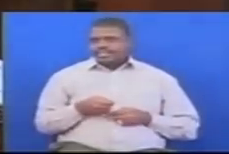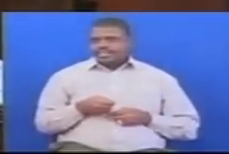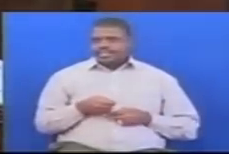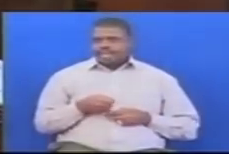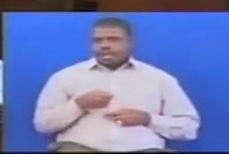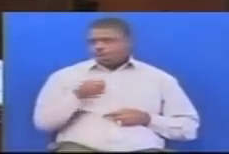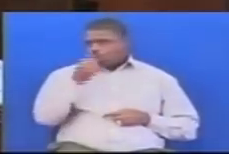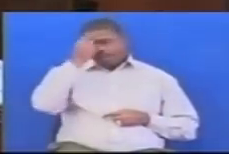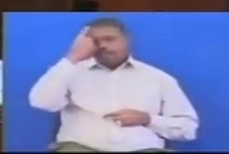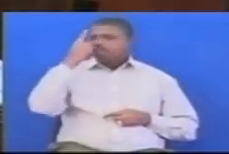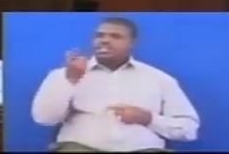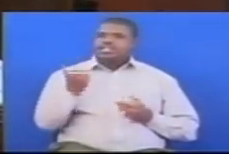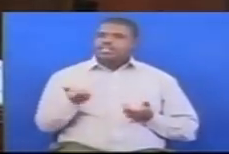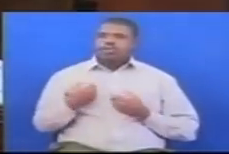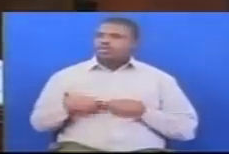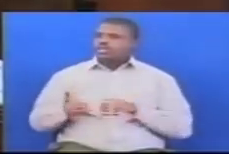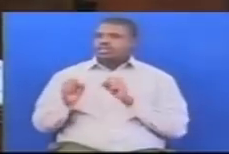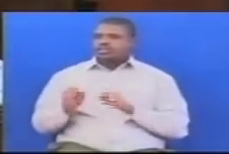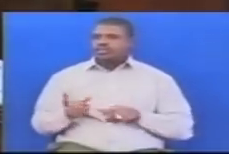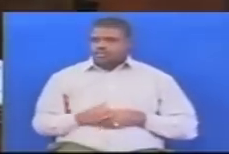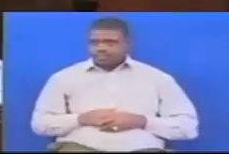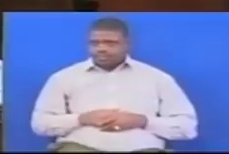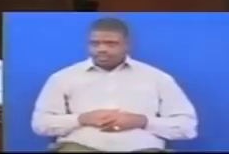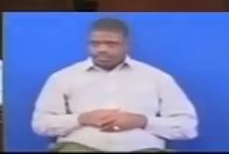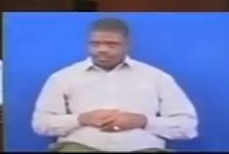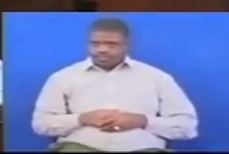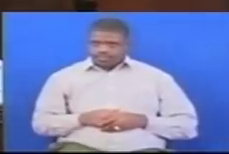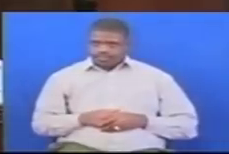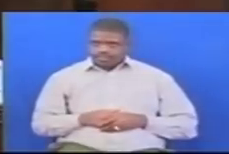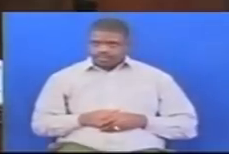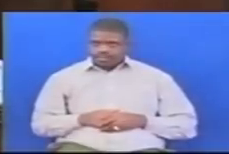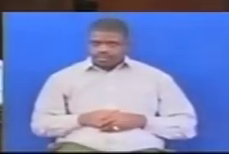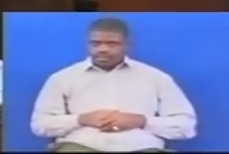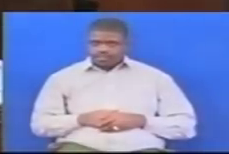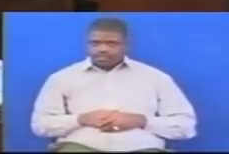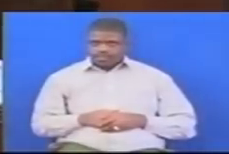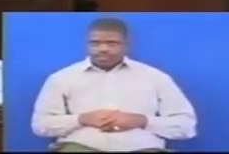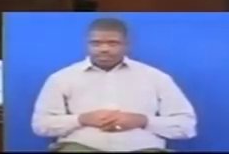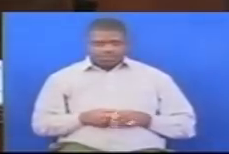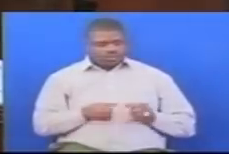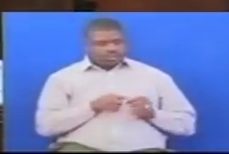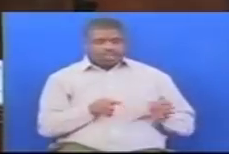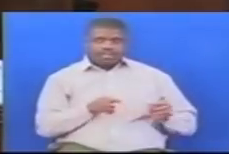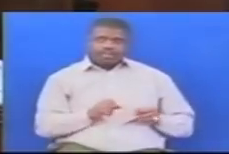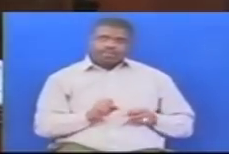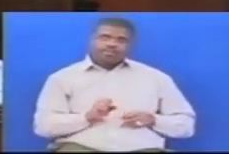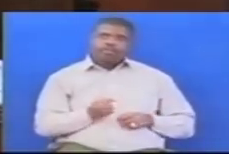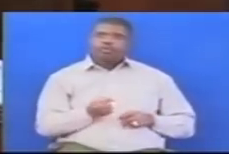huu hautekelezwi? Leo tunatenga shilingi milioni 200.